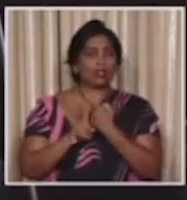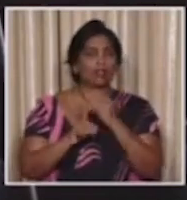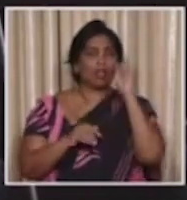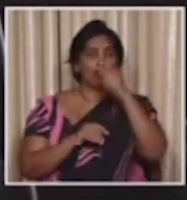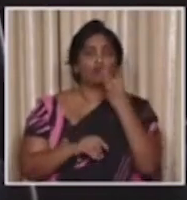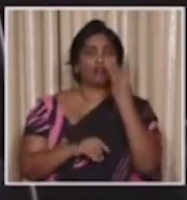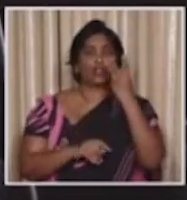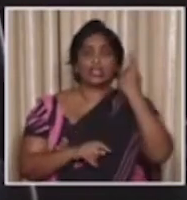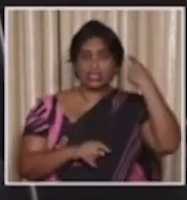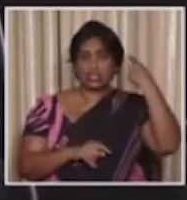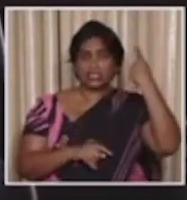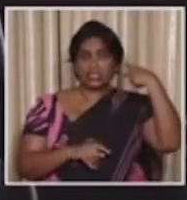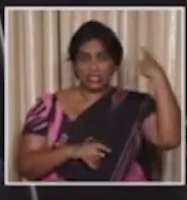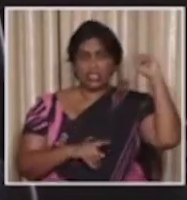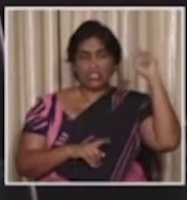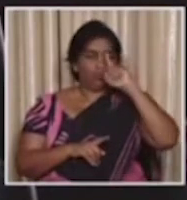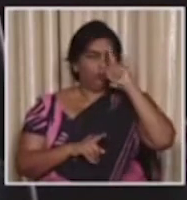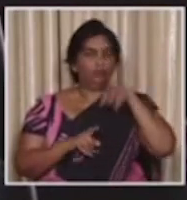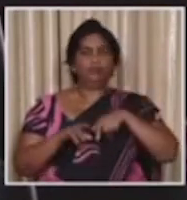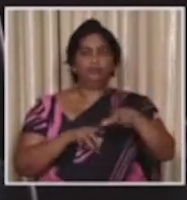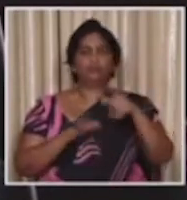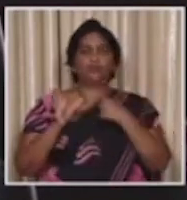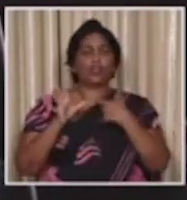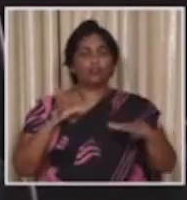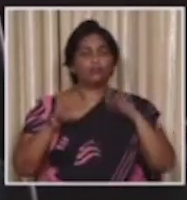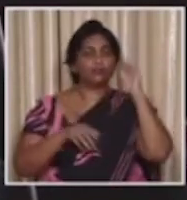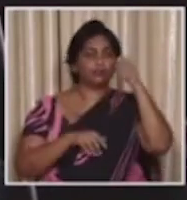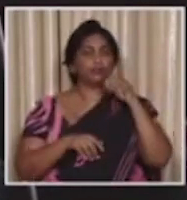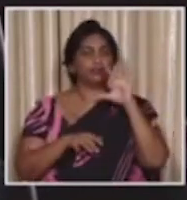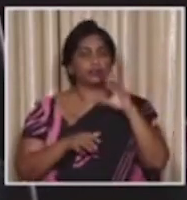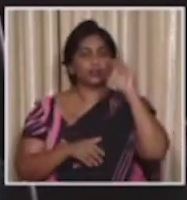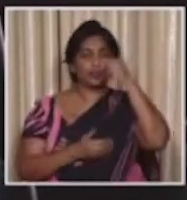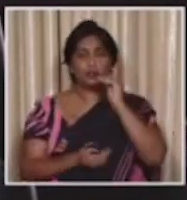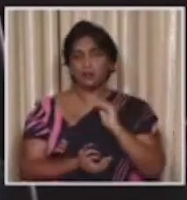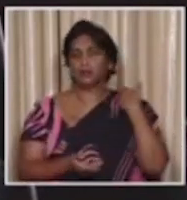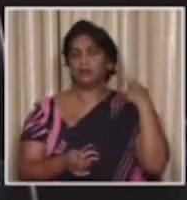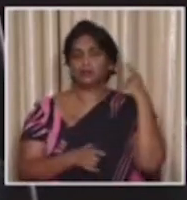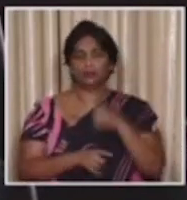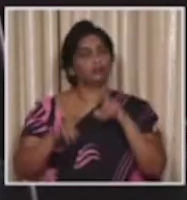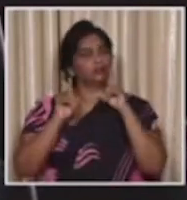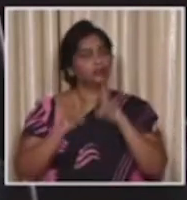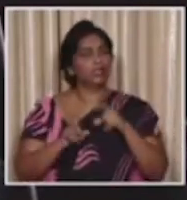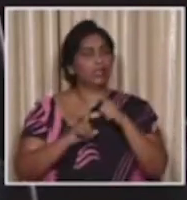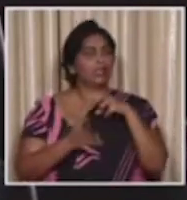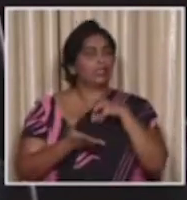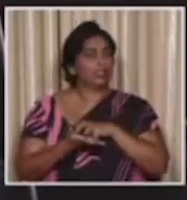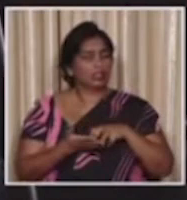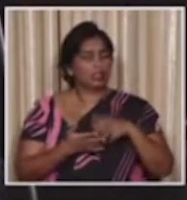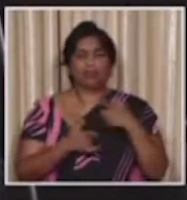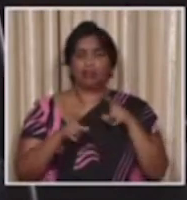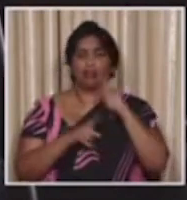අලි 3 දෙනෙක් ගිය සතියේ. අඟුණුකොළ නගරේට අලි 5 දෙනා පැටියයි ආවා. ඉතින් මේ මුළු දිස්ත්‍රික්කේ පුරා